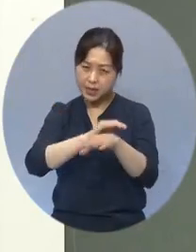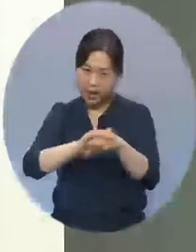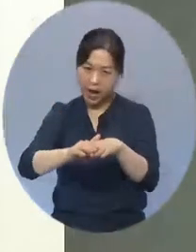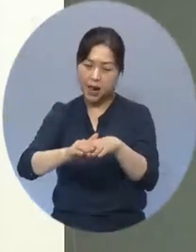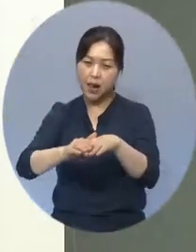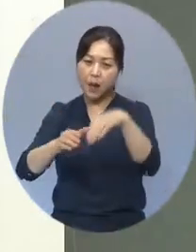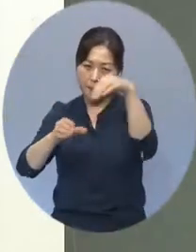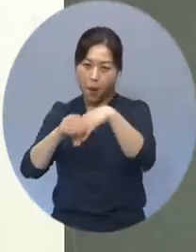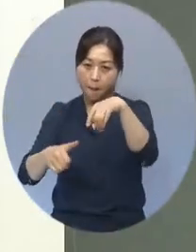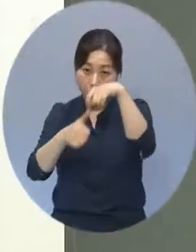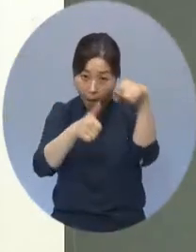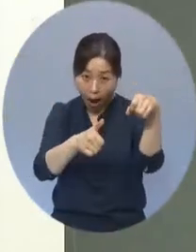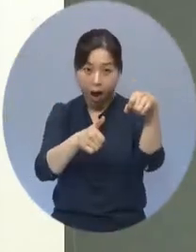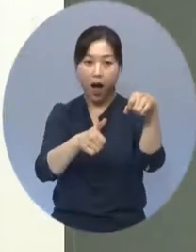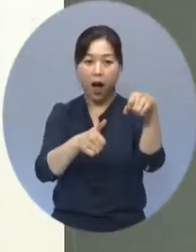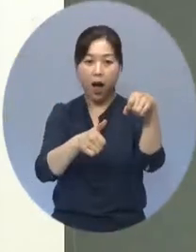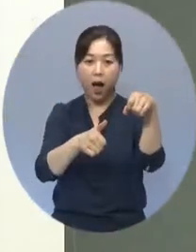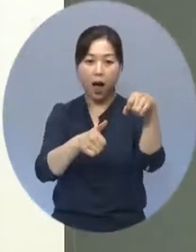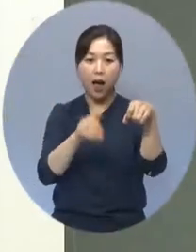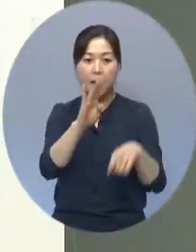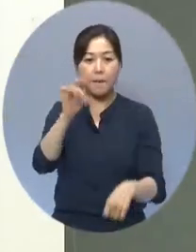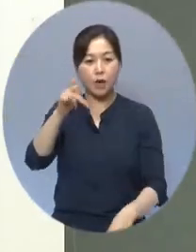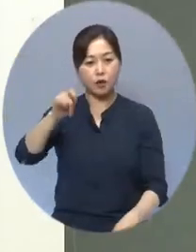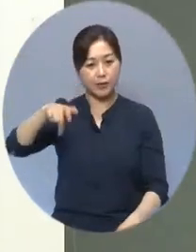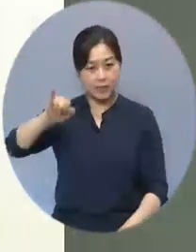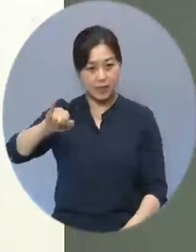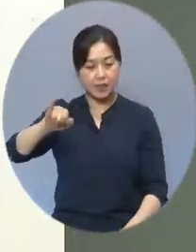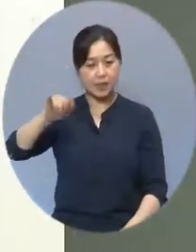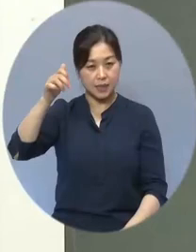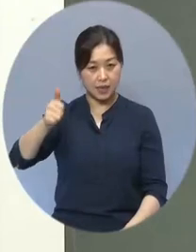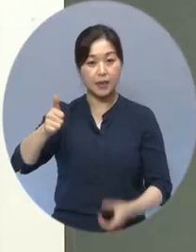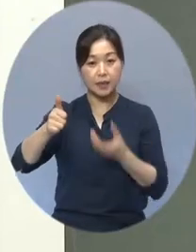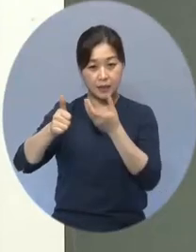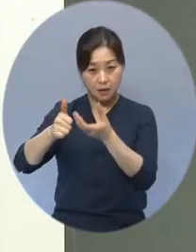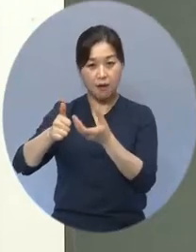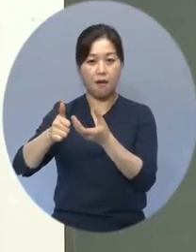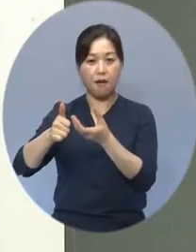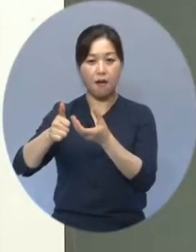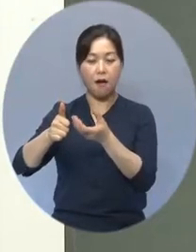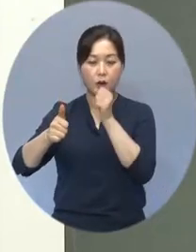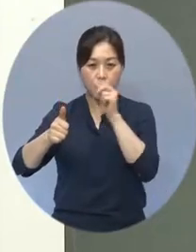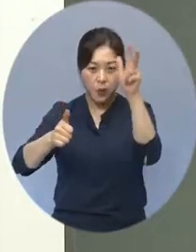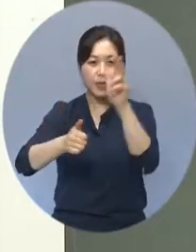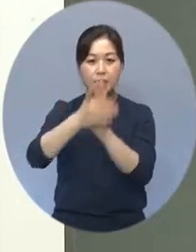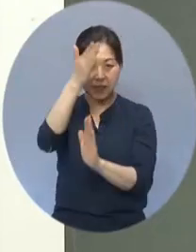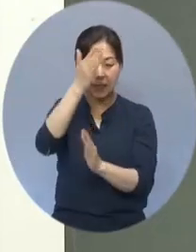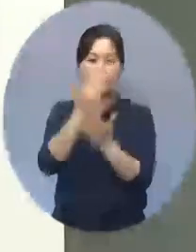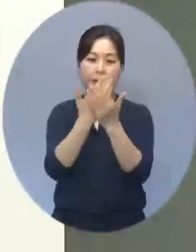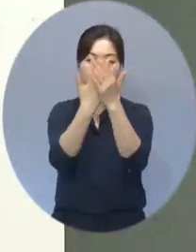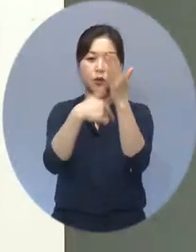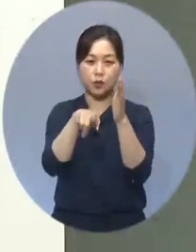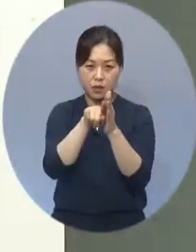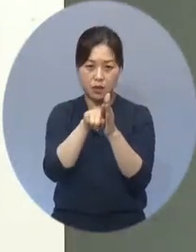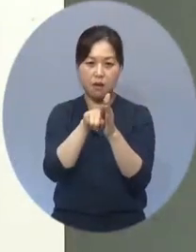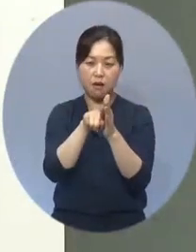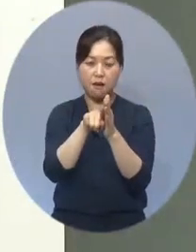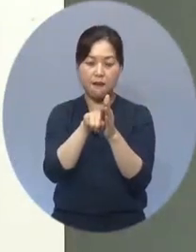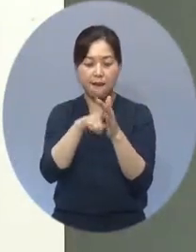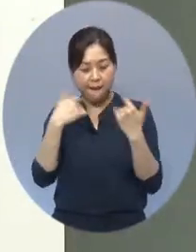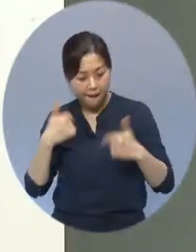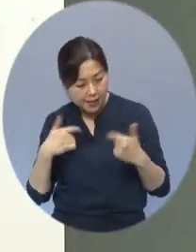여러분이 선출하셨기 때문에 이 백군기 시장께서는 더욱 용인시의 발전을